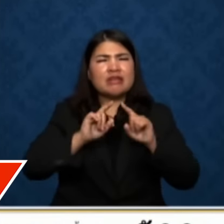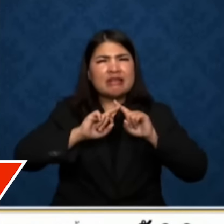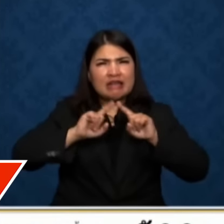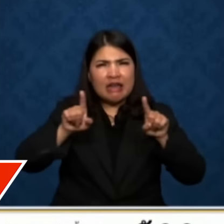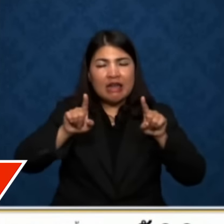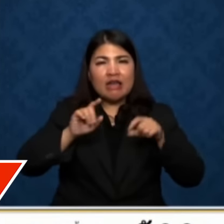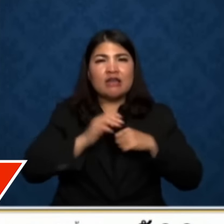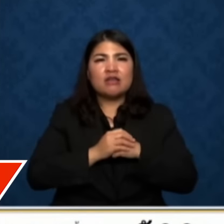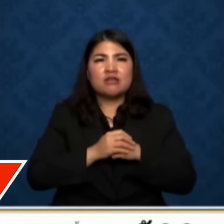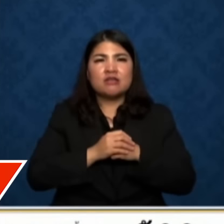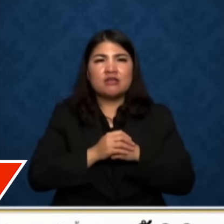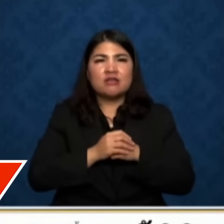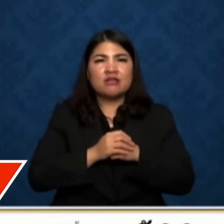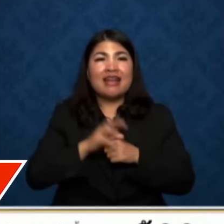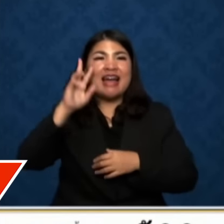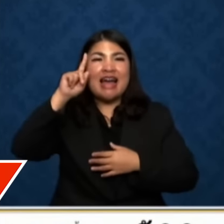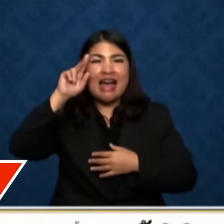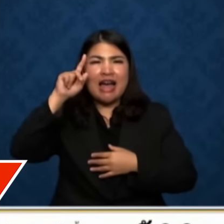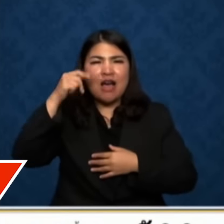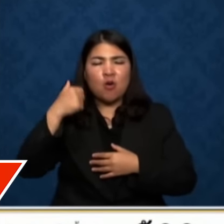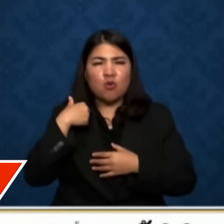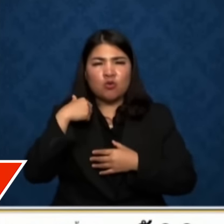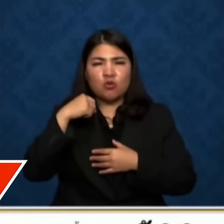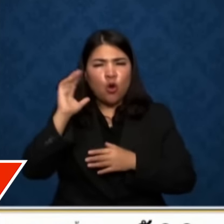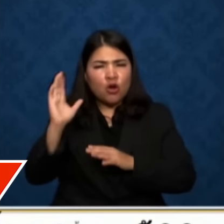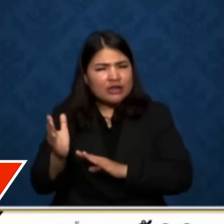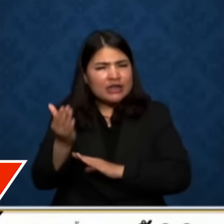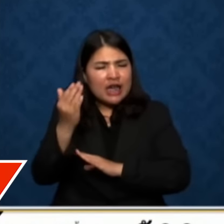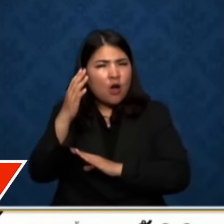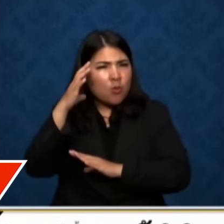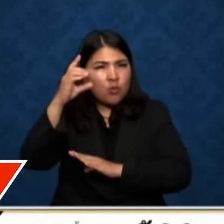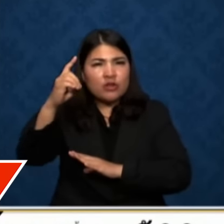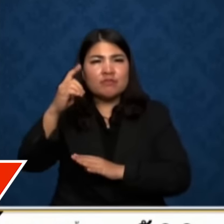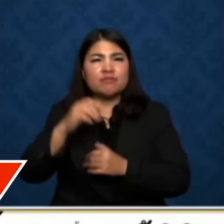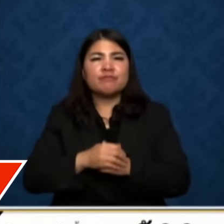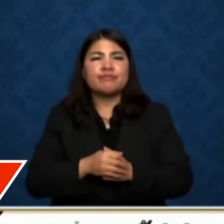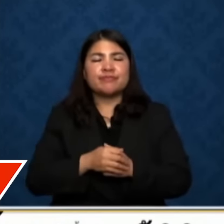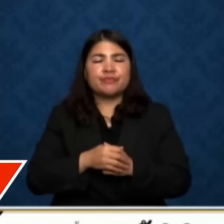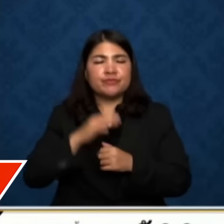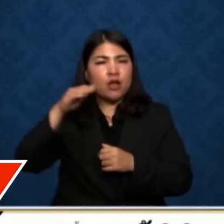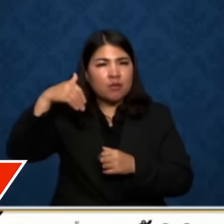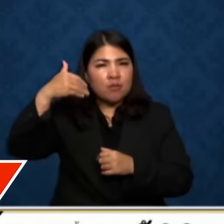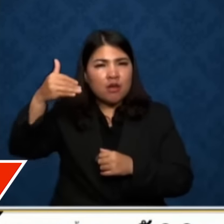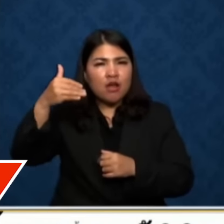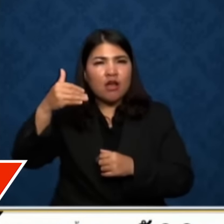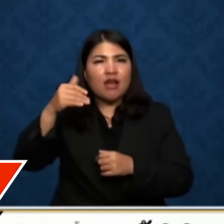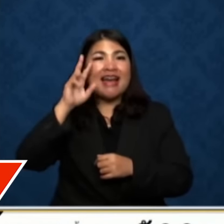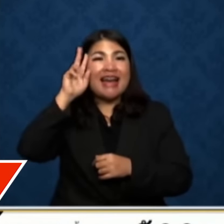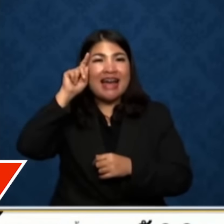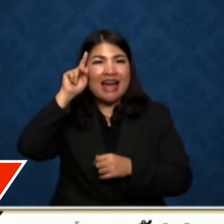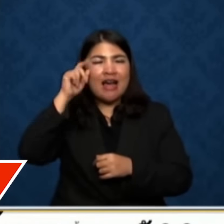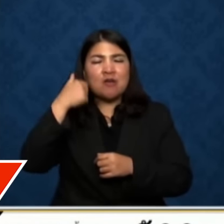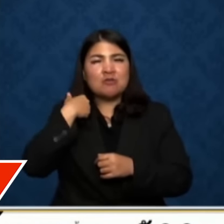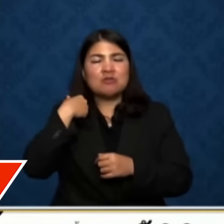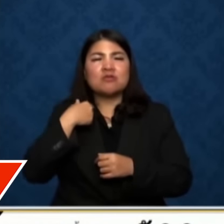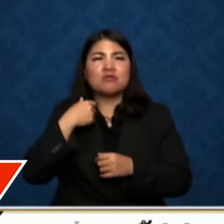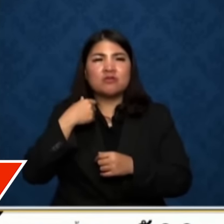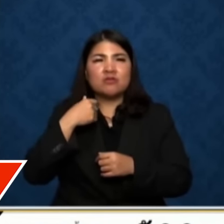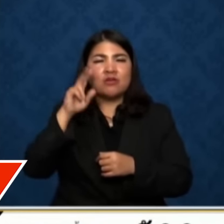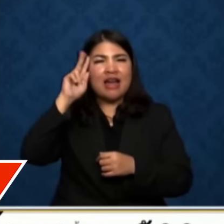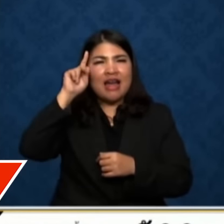ต่ปรากฏในข่าวในวันรุ่งขึ้นเลยนะครับวันรุ่งขึ้นเลยนะวันถัดมานะครับมีปรากฏในข่าวนี้ไม่ใช่แค่เดลีนิวอย่างเดียวนะ